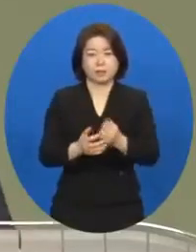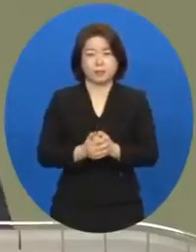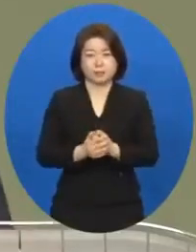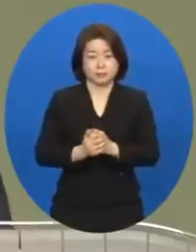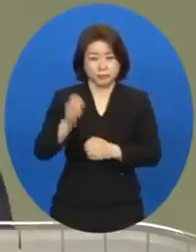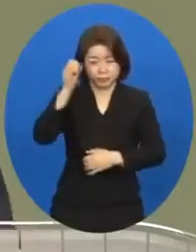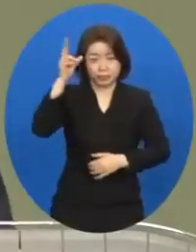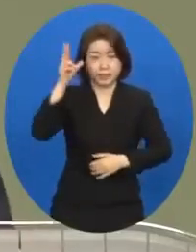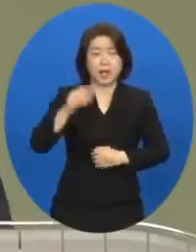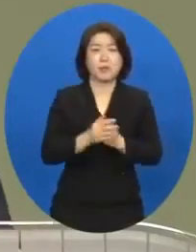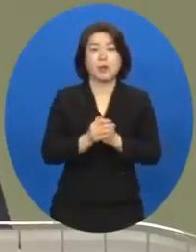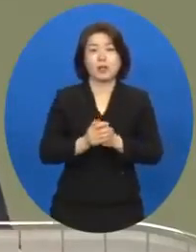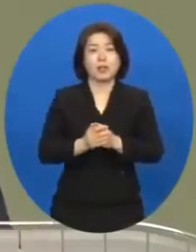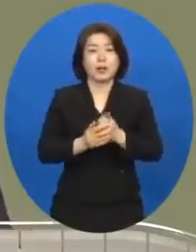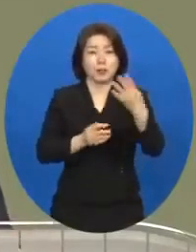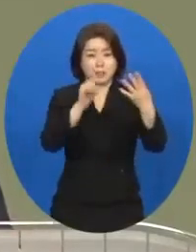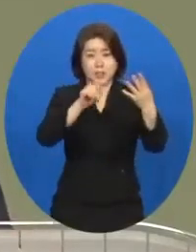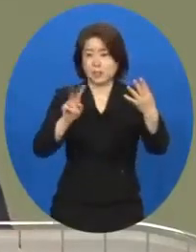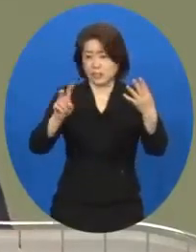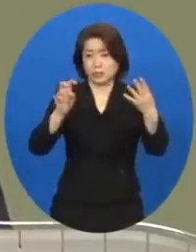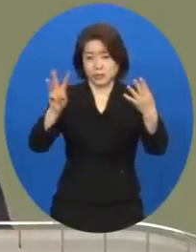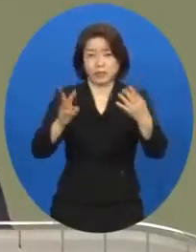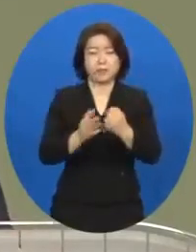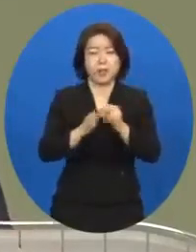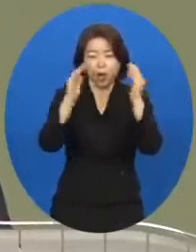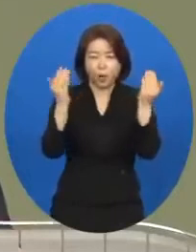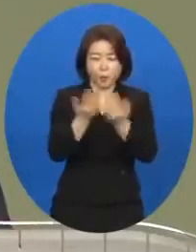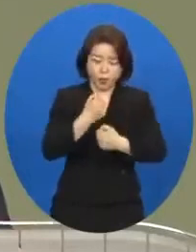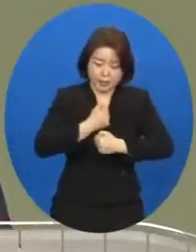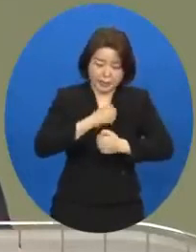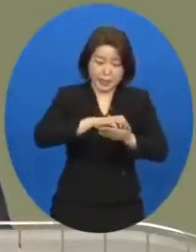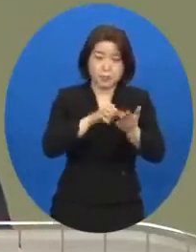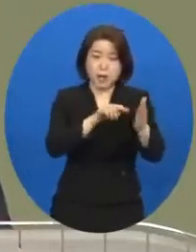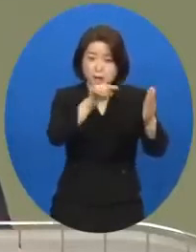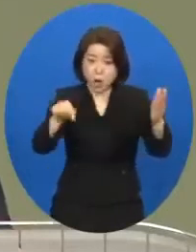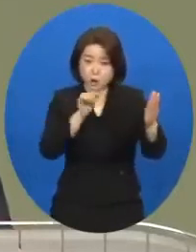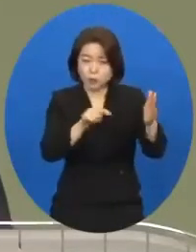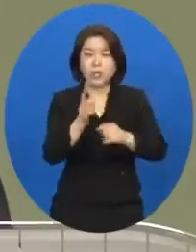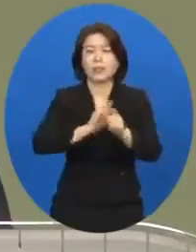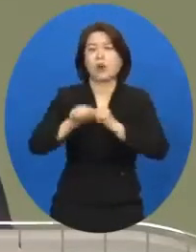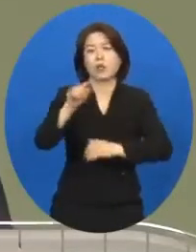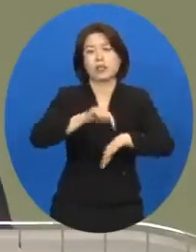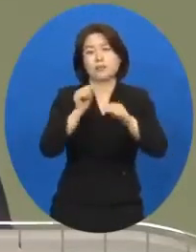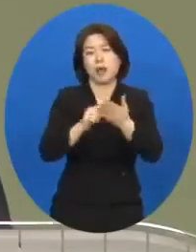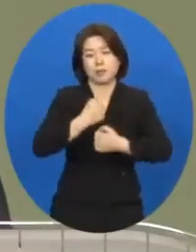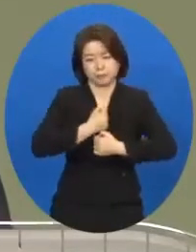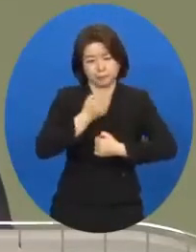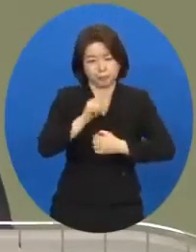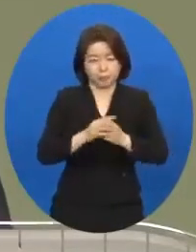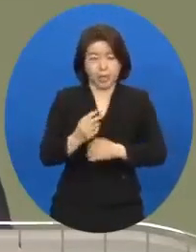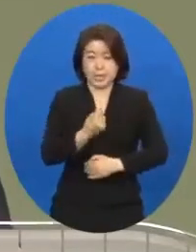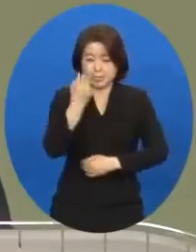잠언 4장 23절에 모든 지킬 만한 것 중에 더욱 내 마음을 지키라. 생명의 근원이